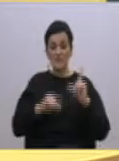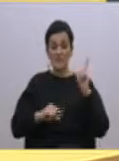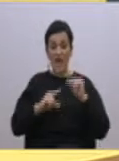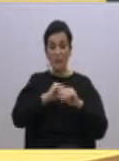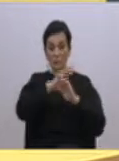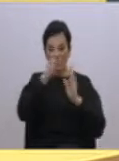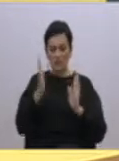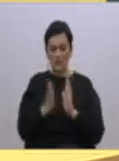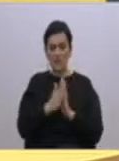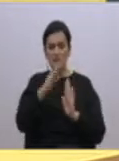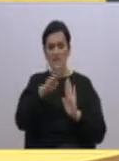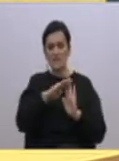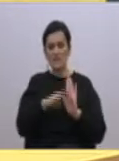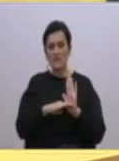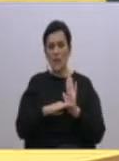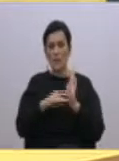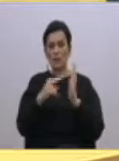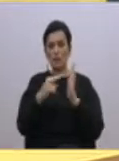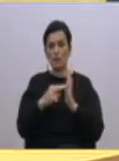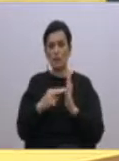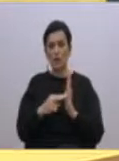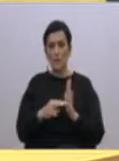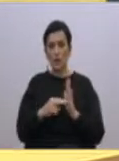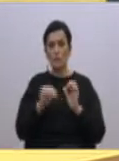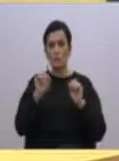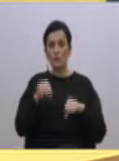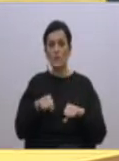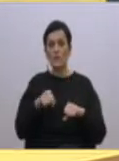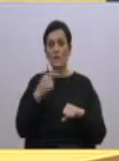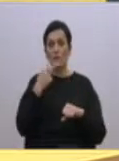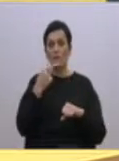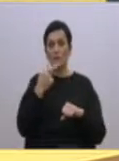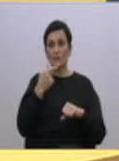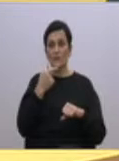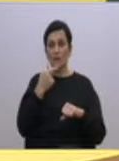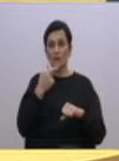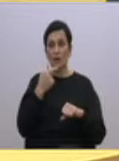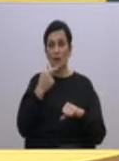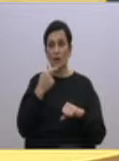სისტემა შეაფასა და შეიძლება ითქვას, რომ